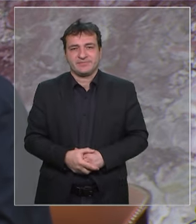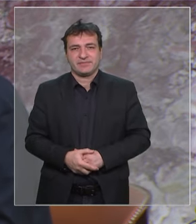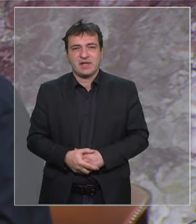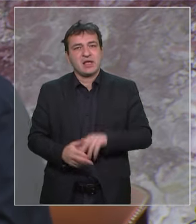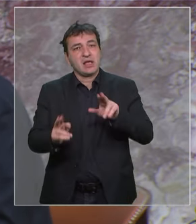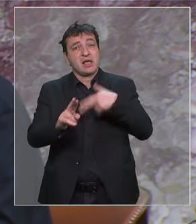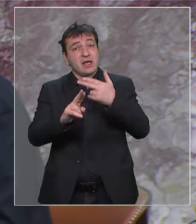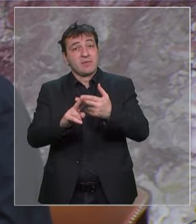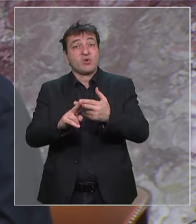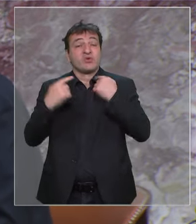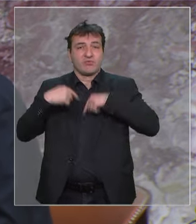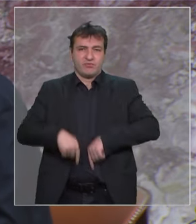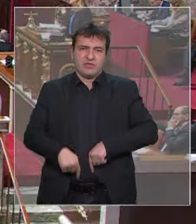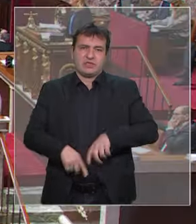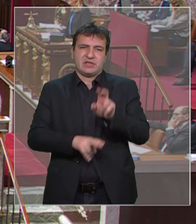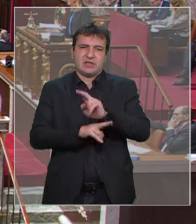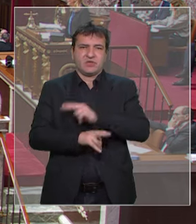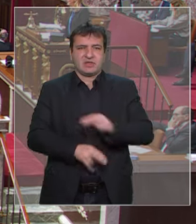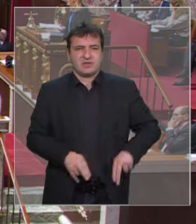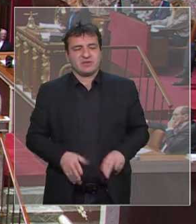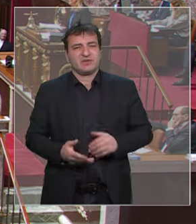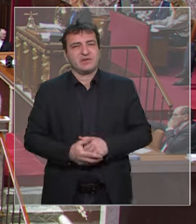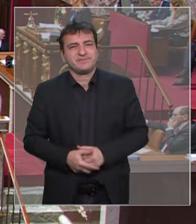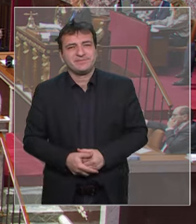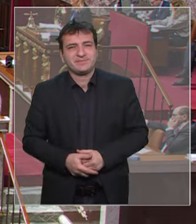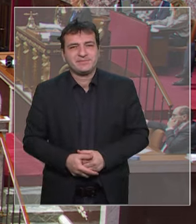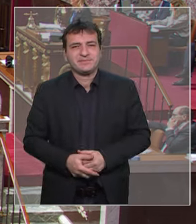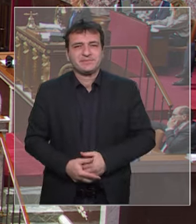Gabriel Attal, ministre de l'Éducation nationale et de la jeunesse.